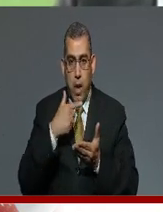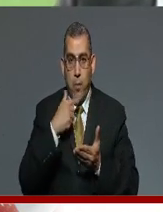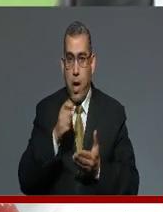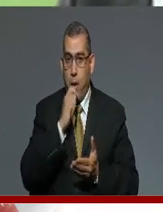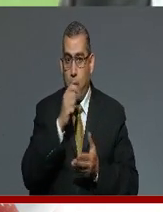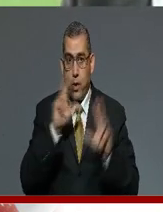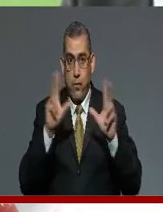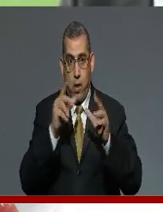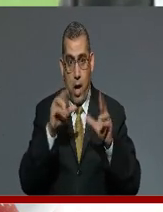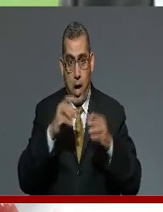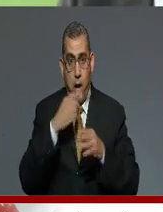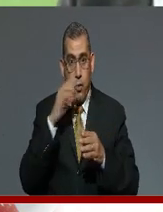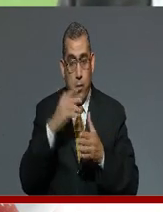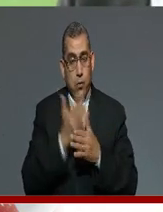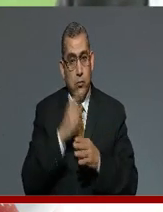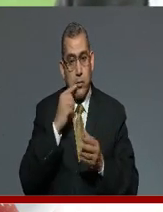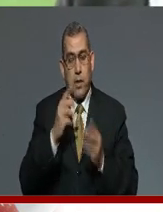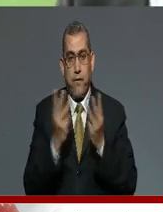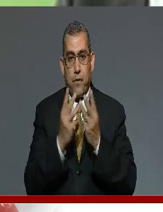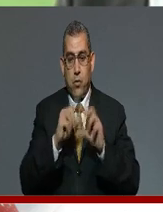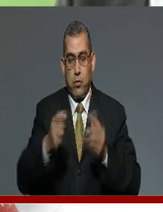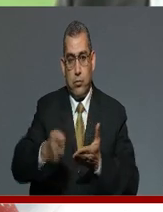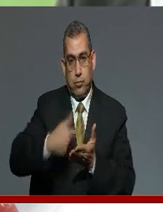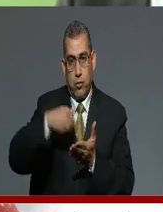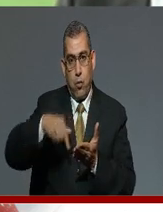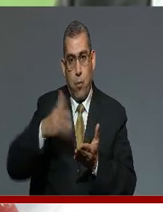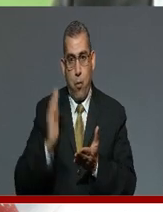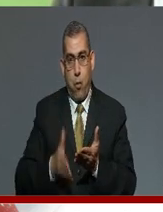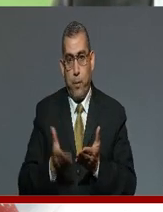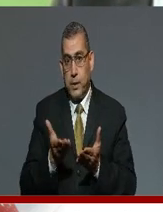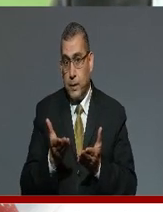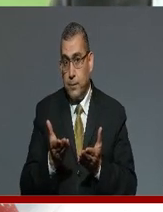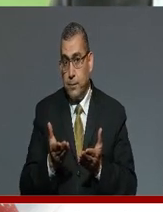قم بارسال اسئلتك من خلال